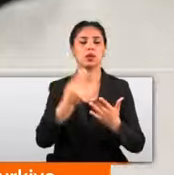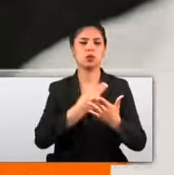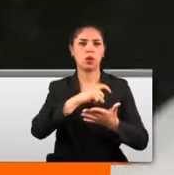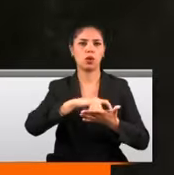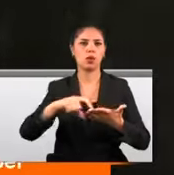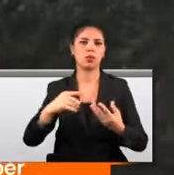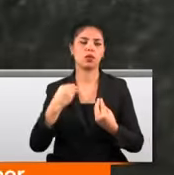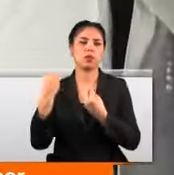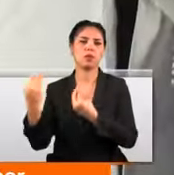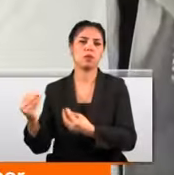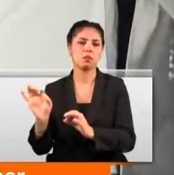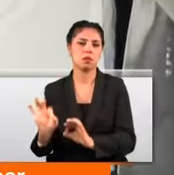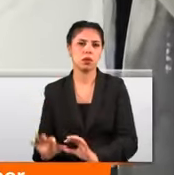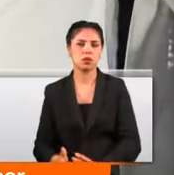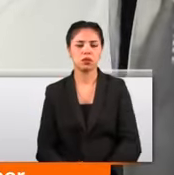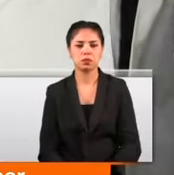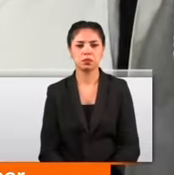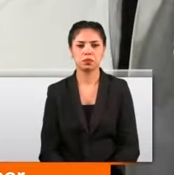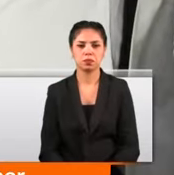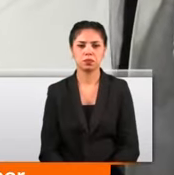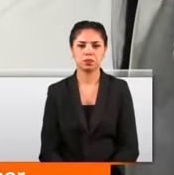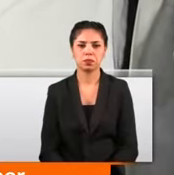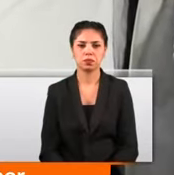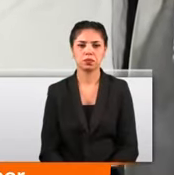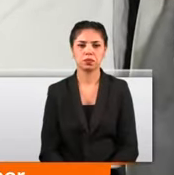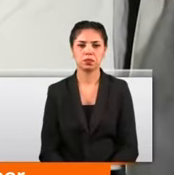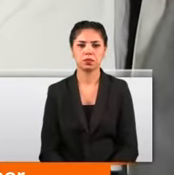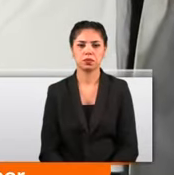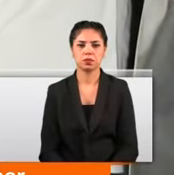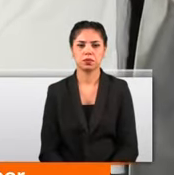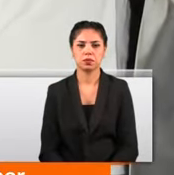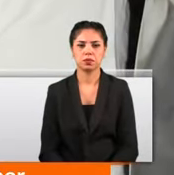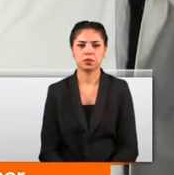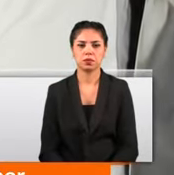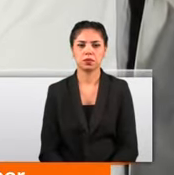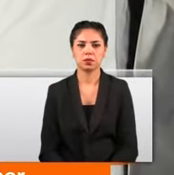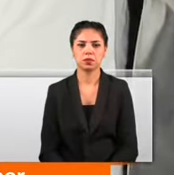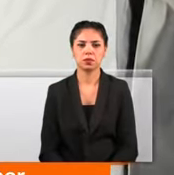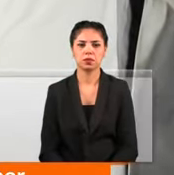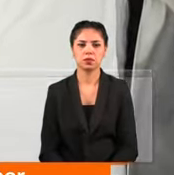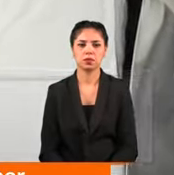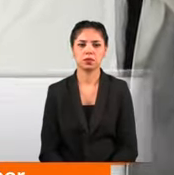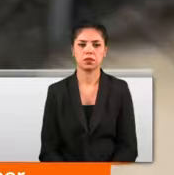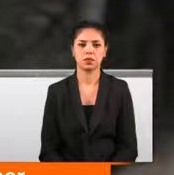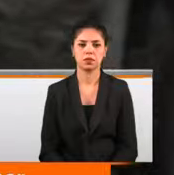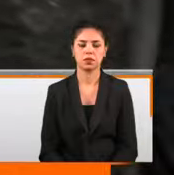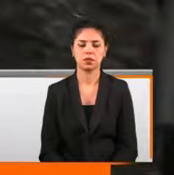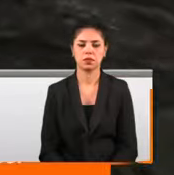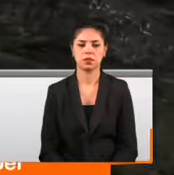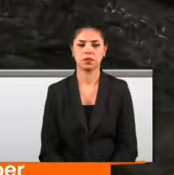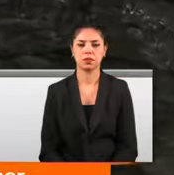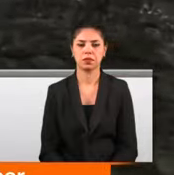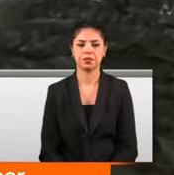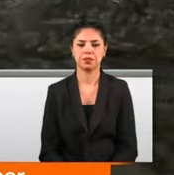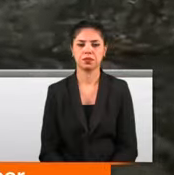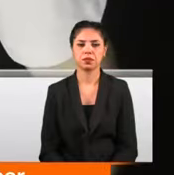ayetler inmeye başladı. Rabbim, Cenab-ı Allah, gelmek isteyen her Müslümana buraları nasip etsin inşallah. Gelsin her